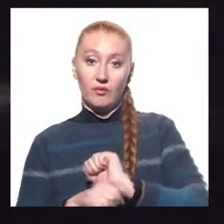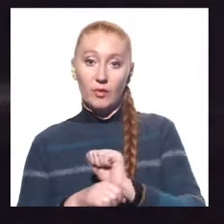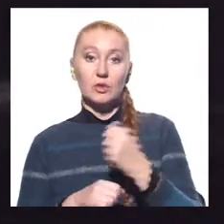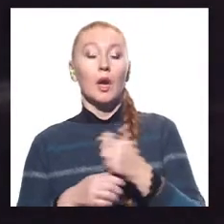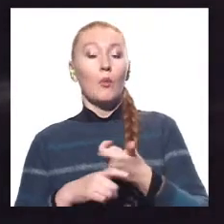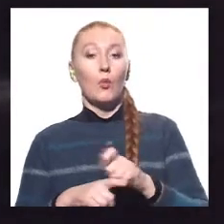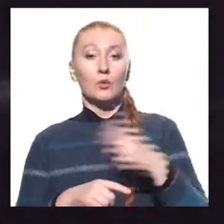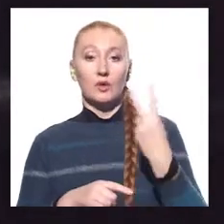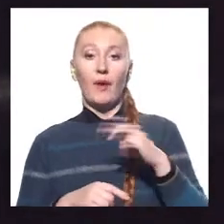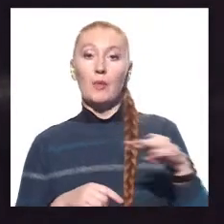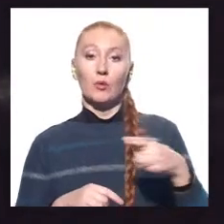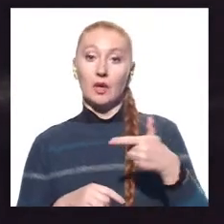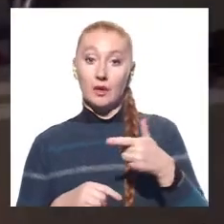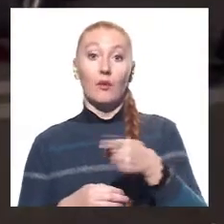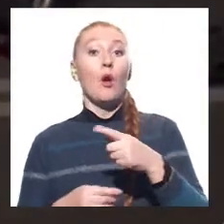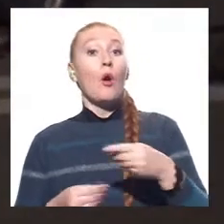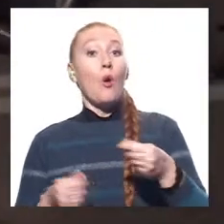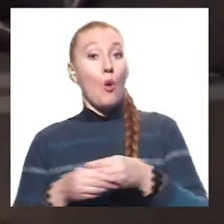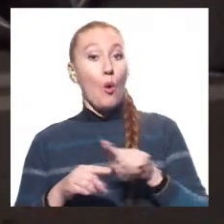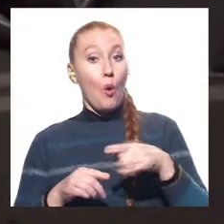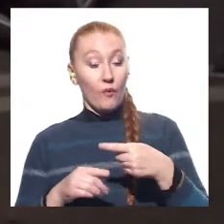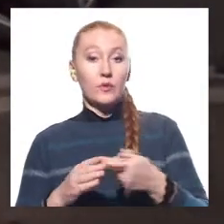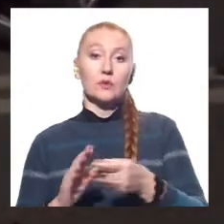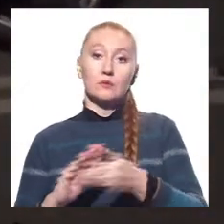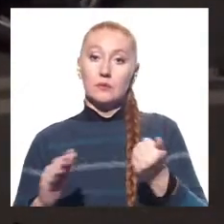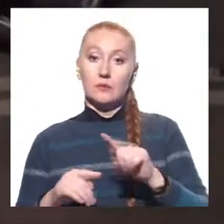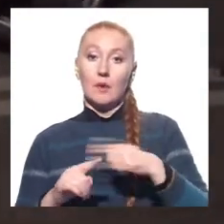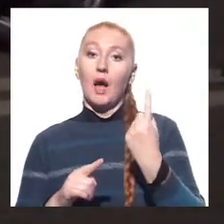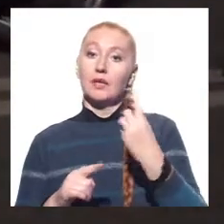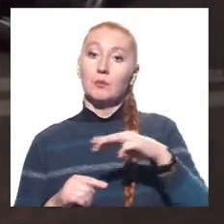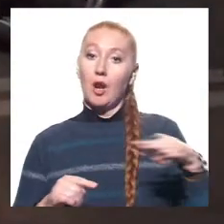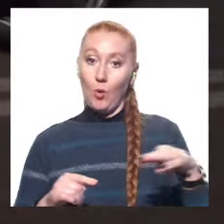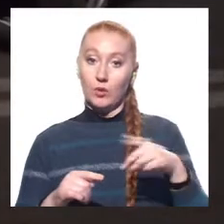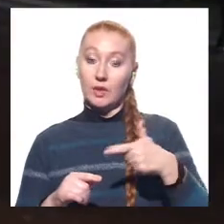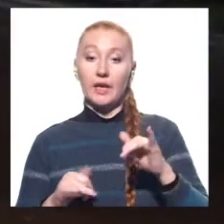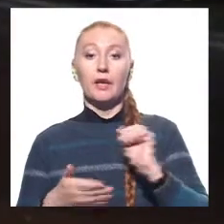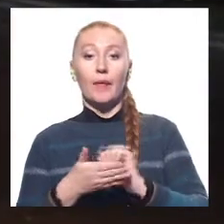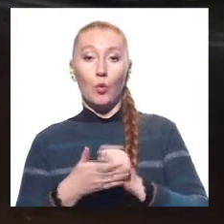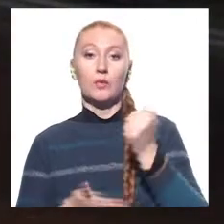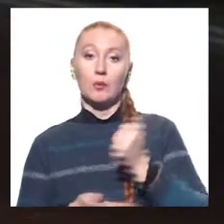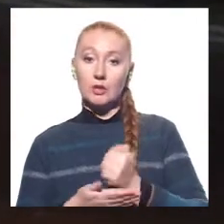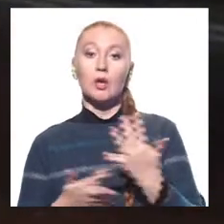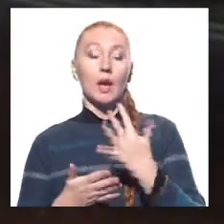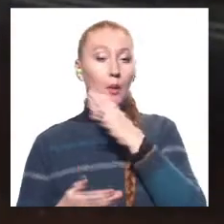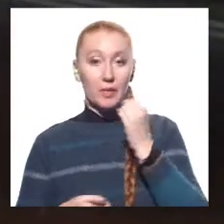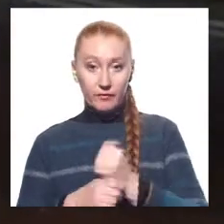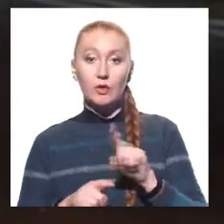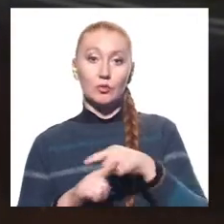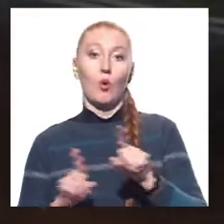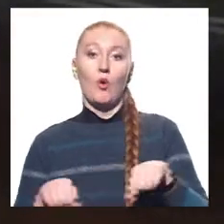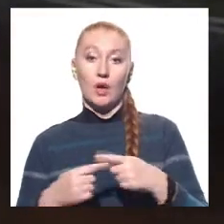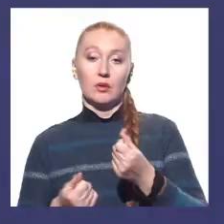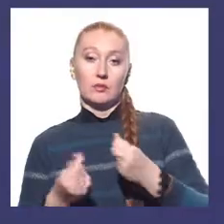мільйони гривень. В офісі конвертаційного центру вилучили понад мільйон гривень і документацію та печатки, які підтверджують